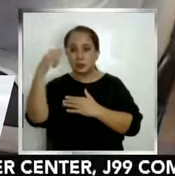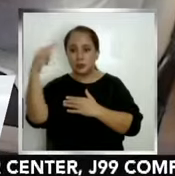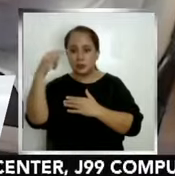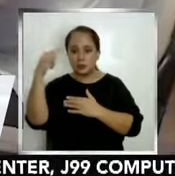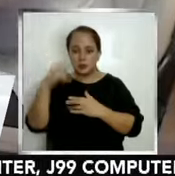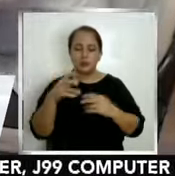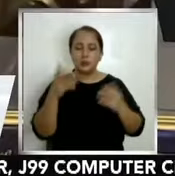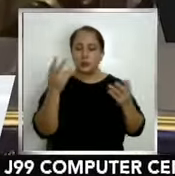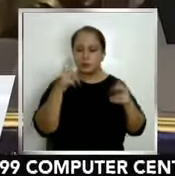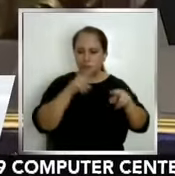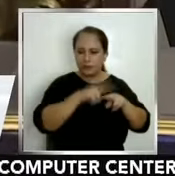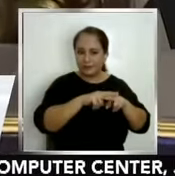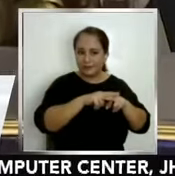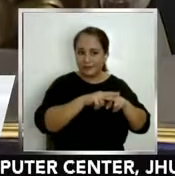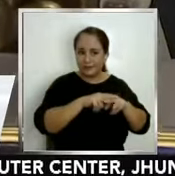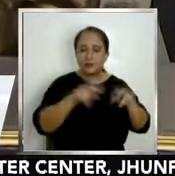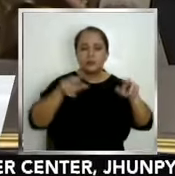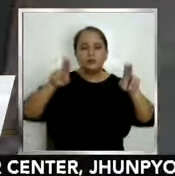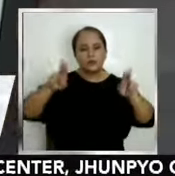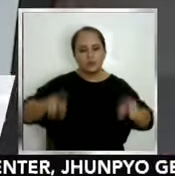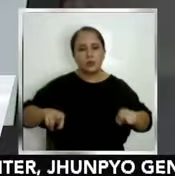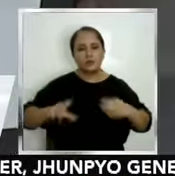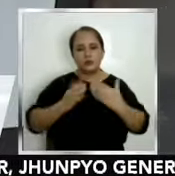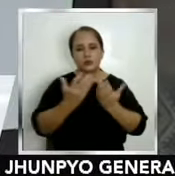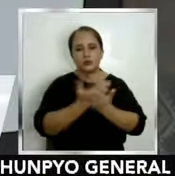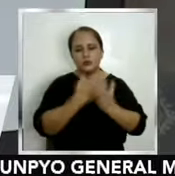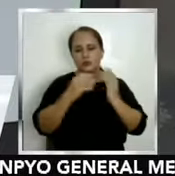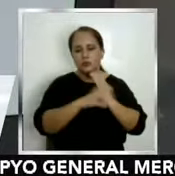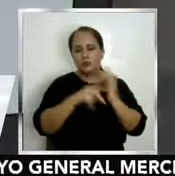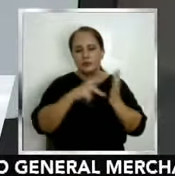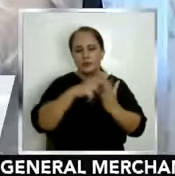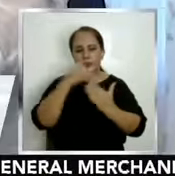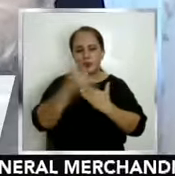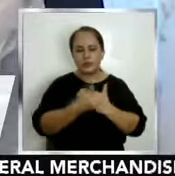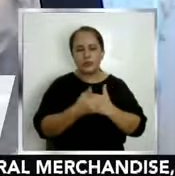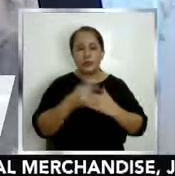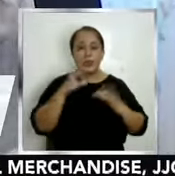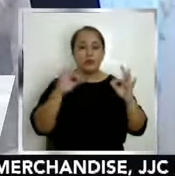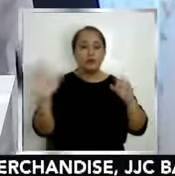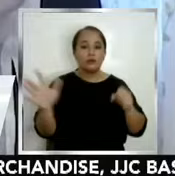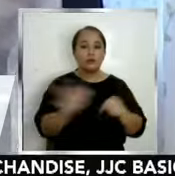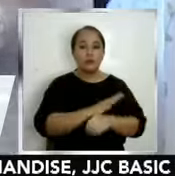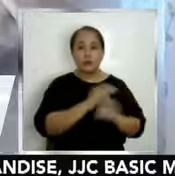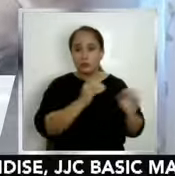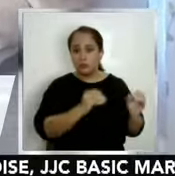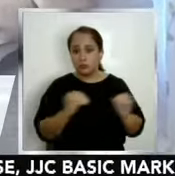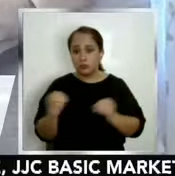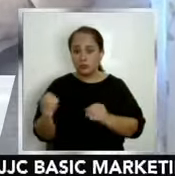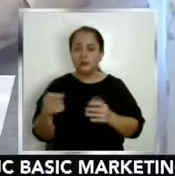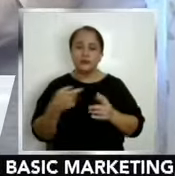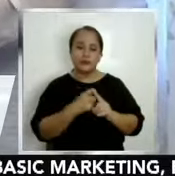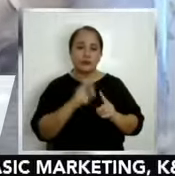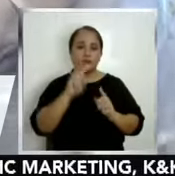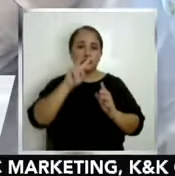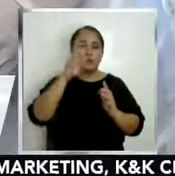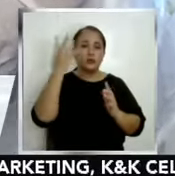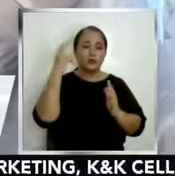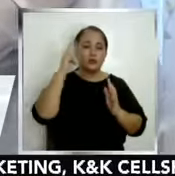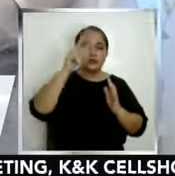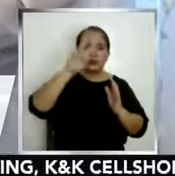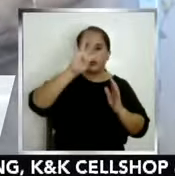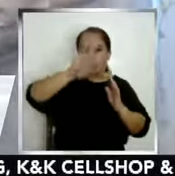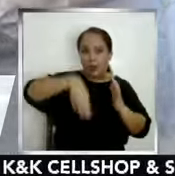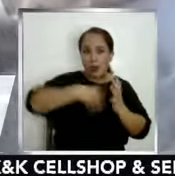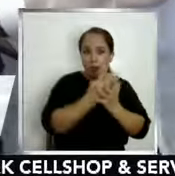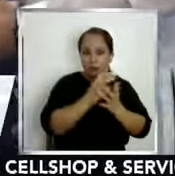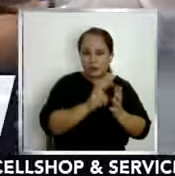na kanina ang 2 bagong kontrata para sa proyekto na kapag naging fully operational mula sa 4 oras ang biyahe, magiging mas mababa na lang